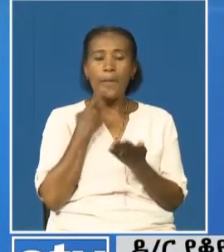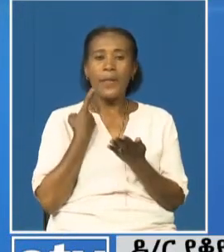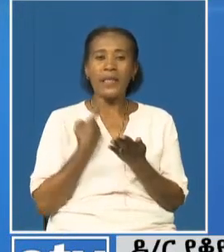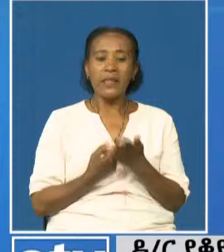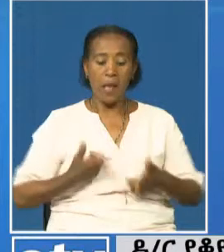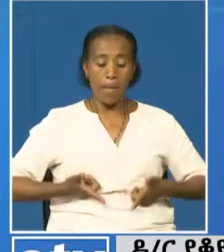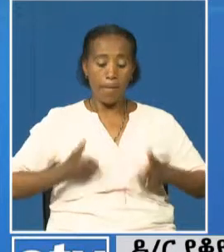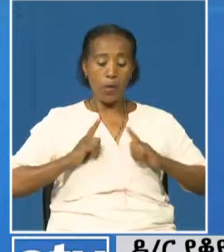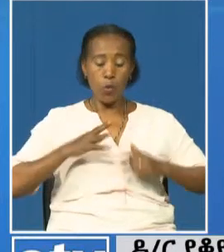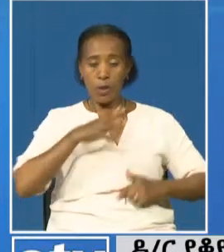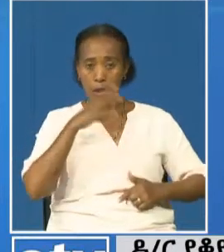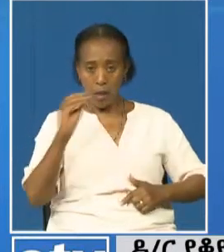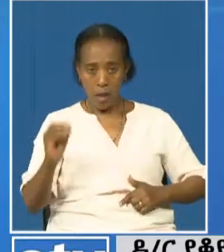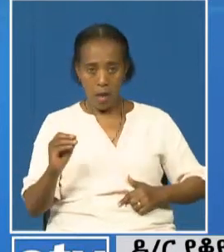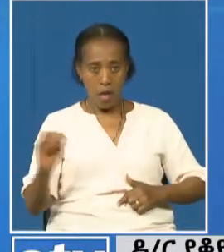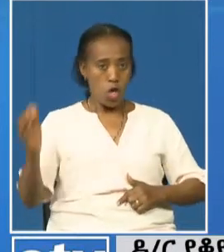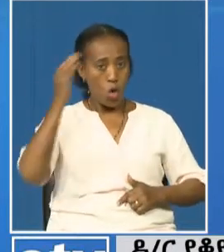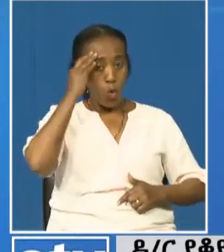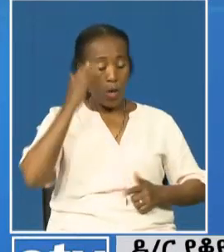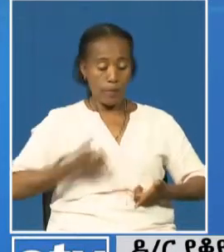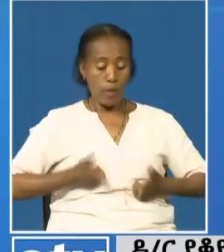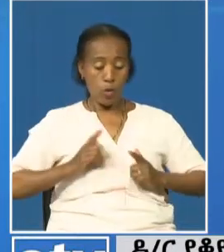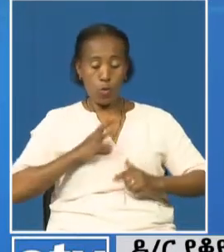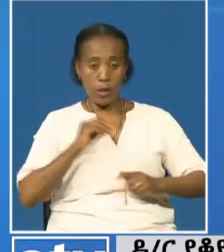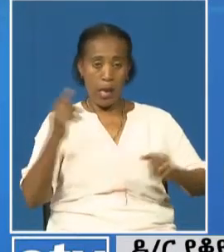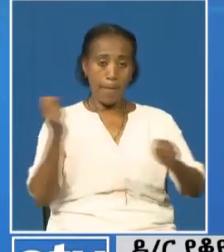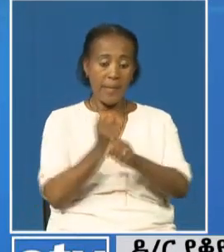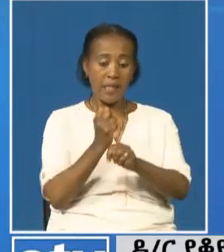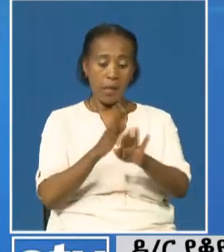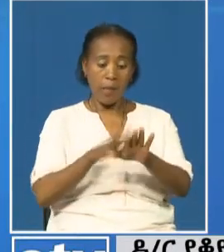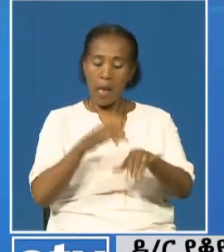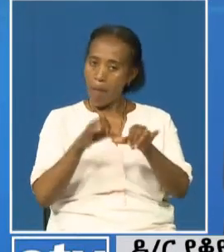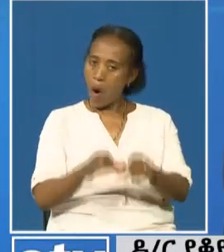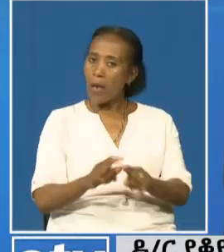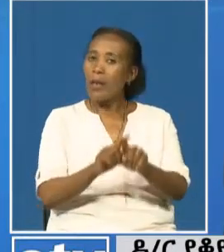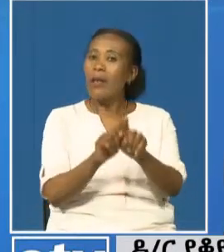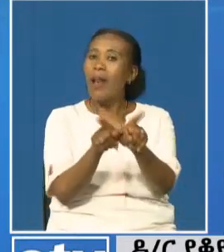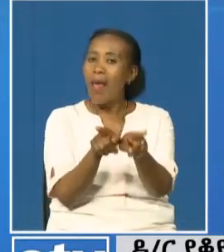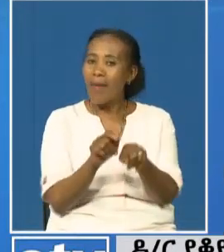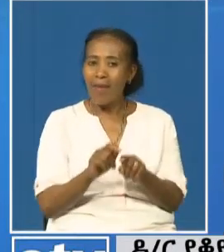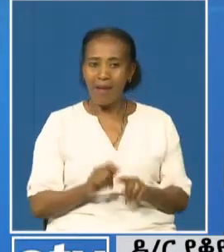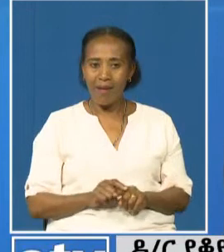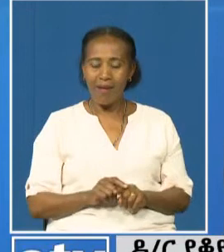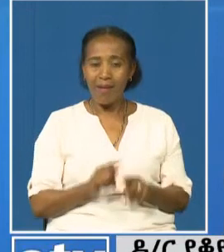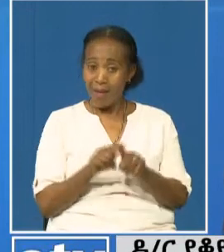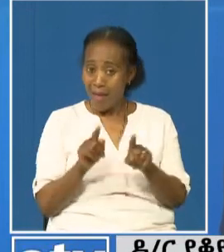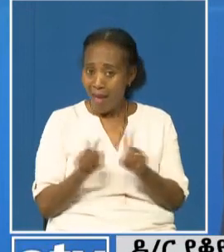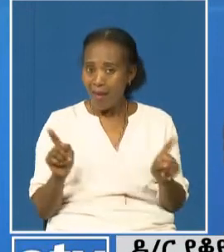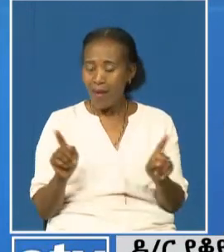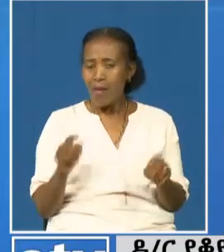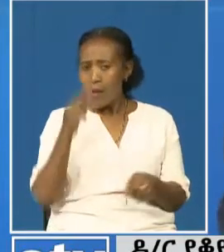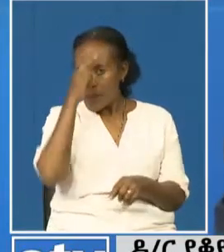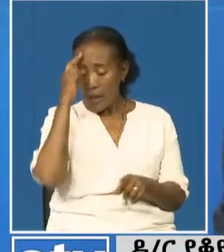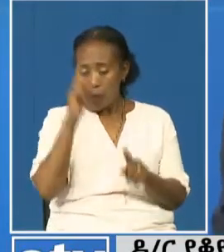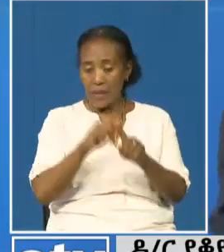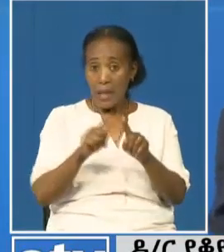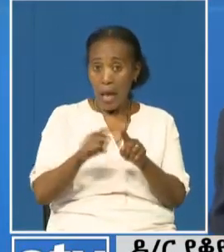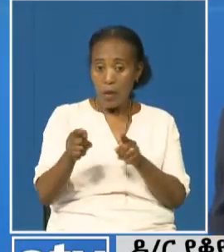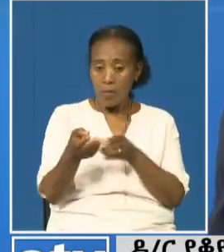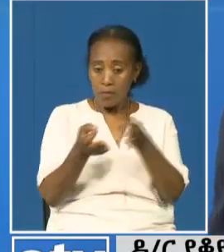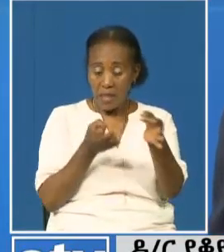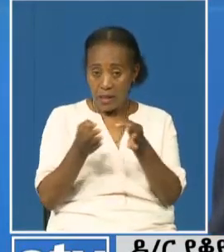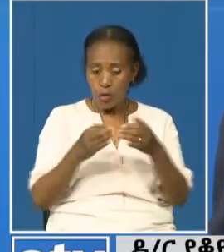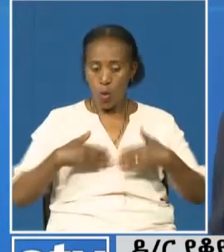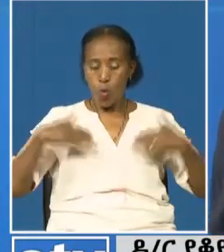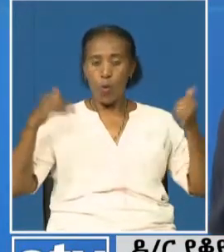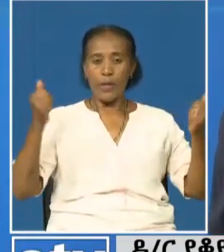መረጃ መኖርና እውቀት መኖርና በተግባር ላይ ማዋል ይለያያሉ። እና በተለያየ ምክንያት ቅድም በገለጽናቸው